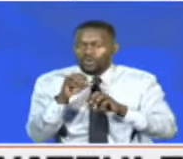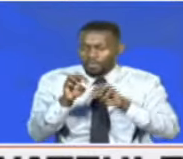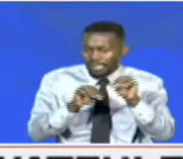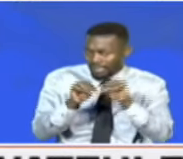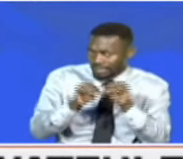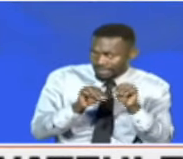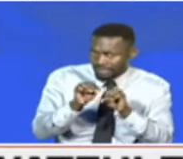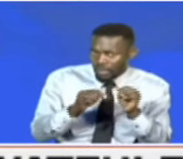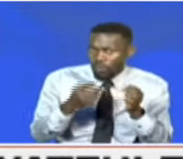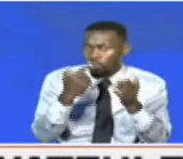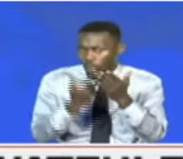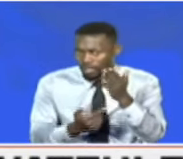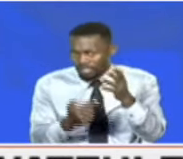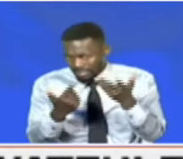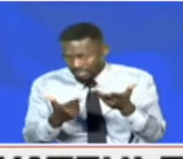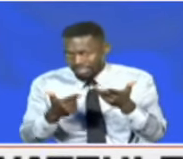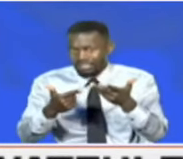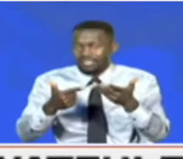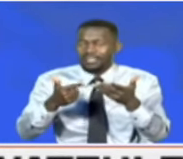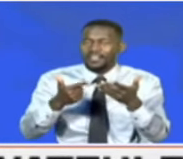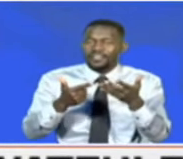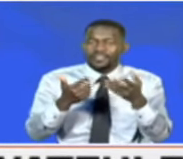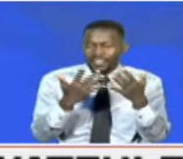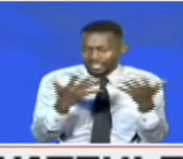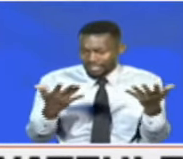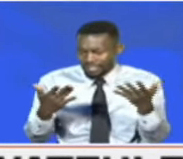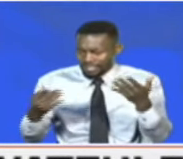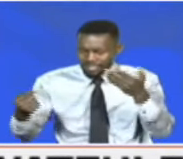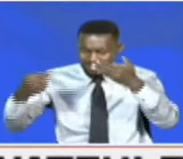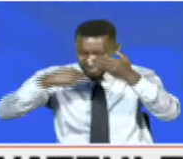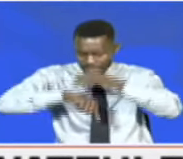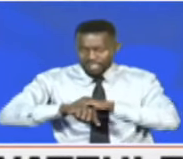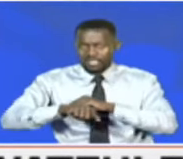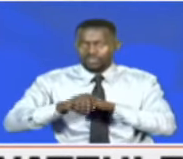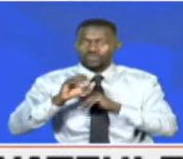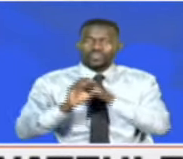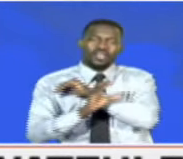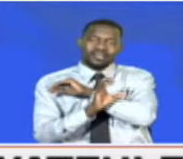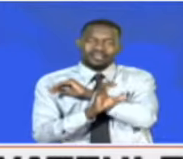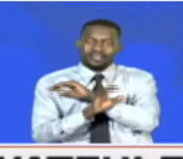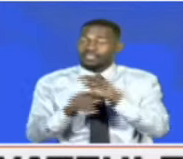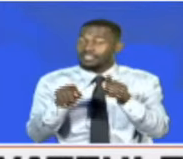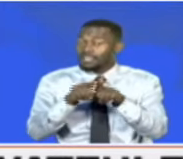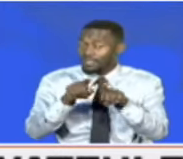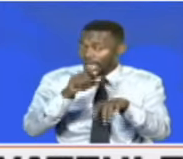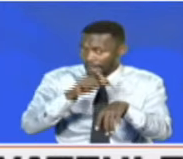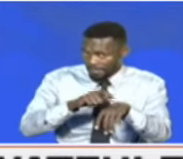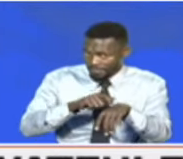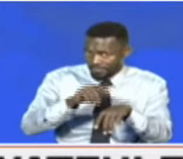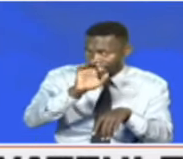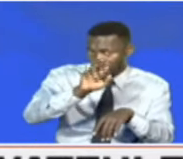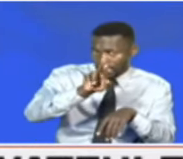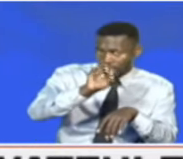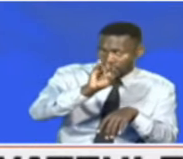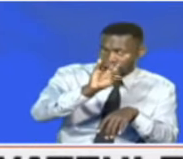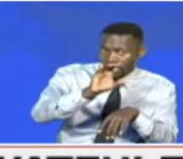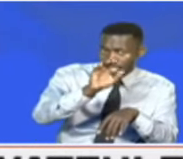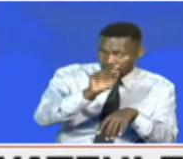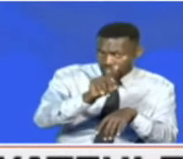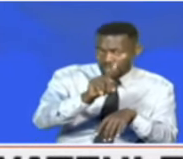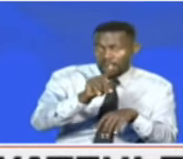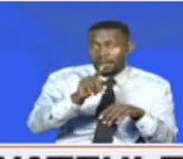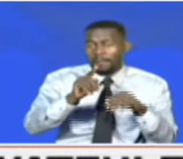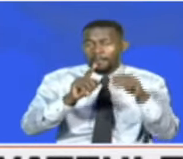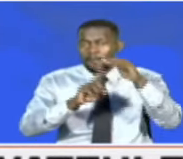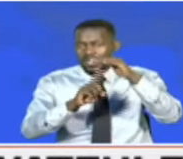manage the quantities which are becoming into the country. Haya alijiri huku waziri mteule Wizara ya Maji Eric Mureithi mwenye umri wa